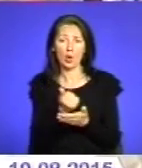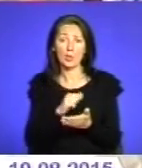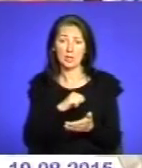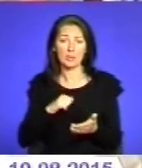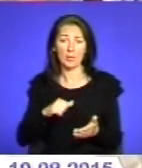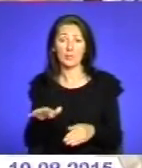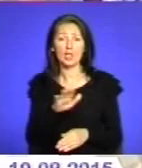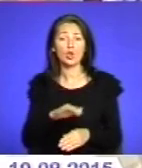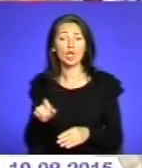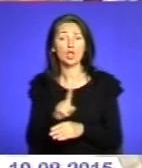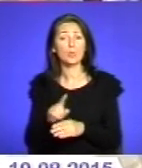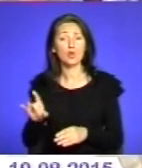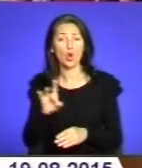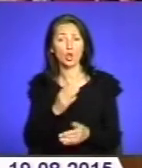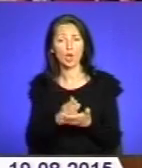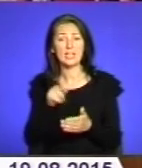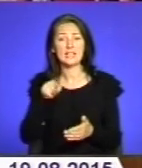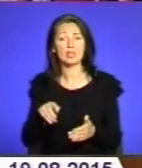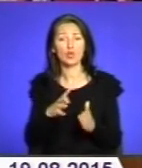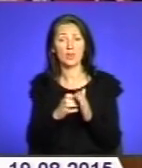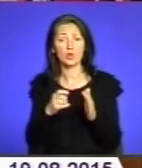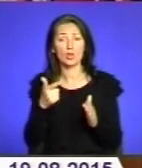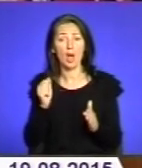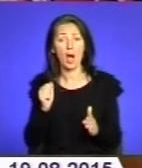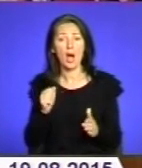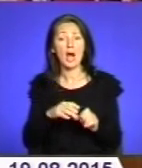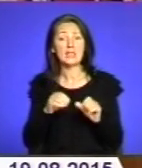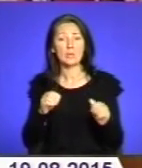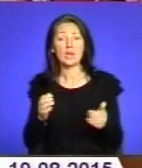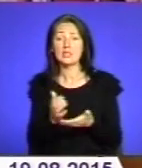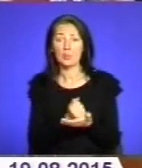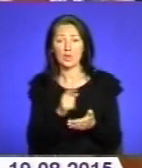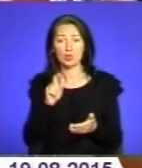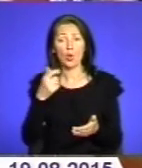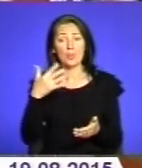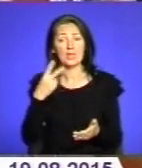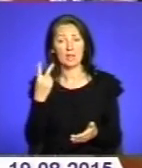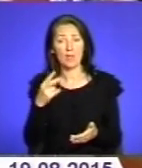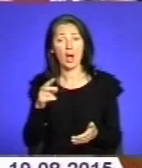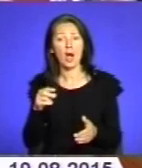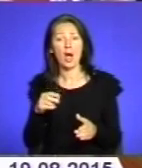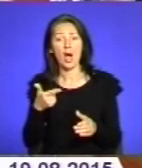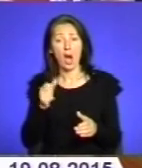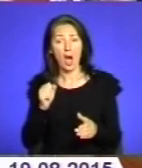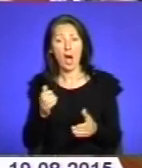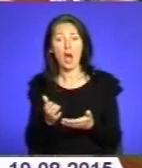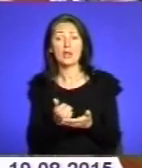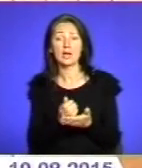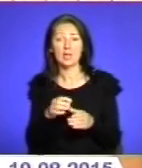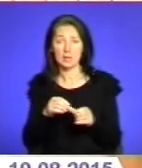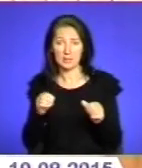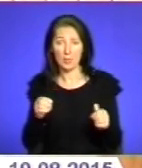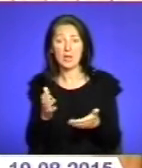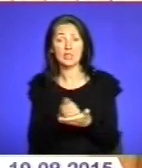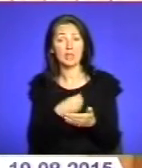території Тернопільського району є 1900 гектарів земель запасу і 152 гектари земель резервного фонду.